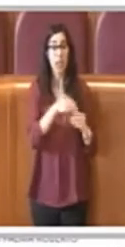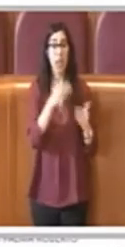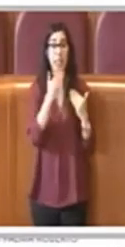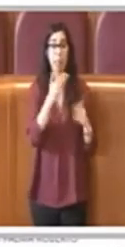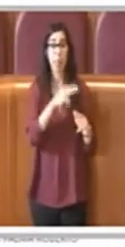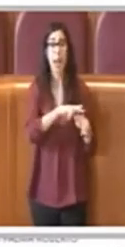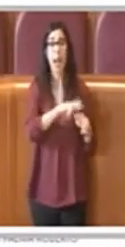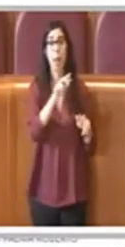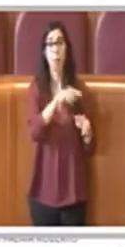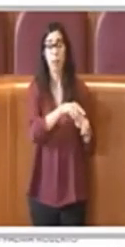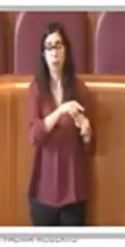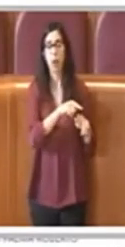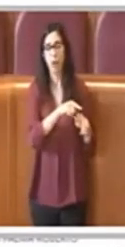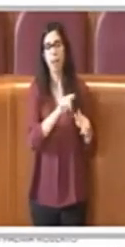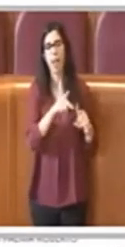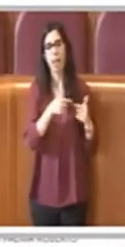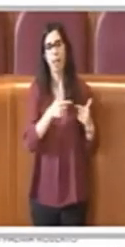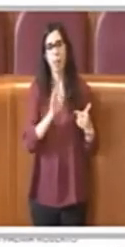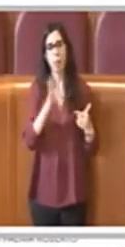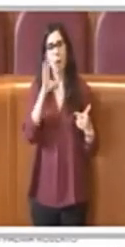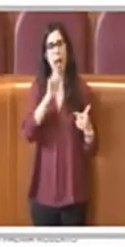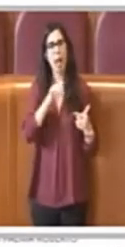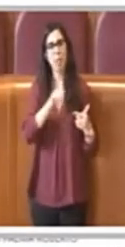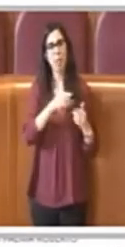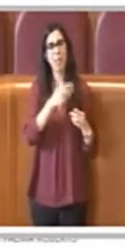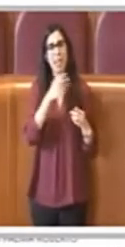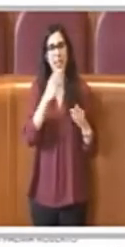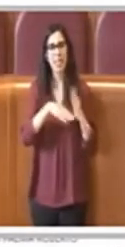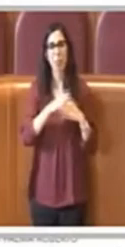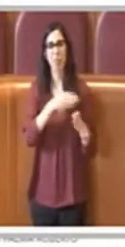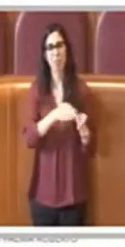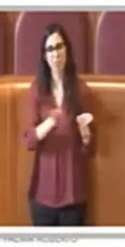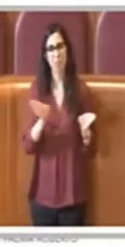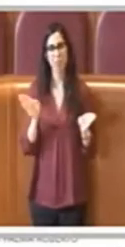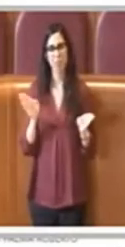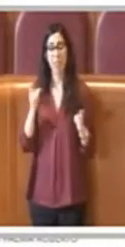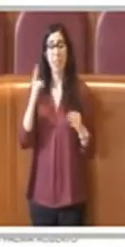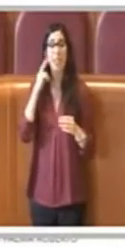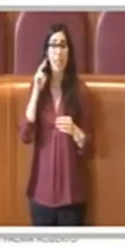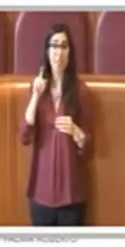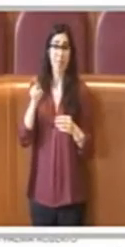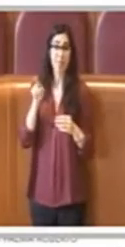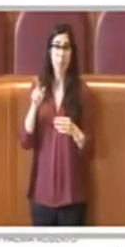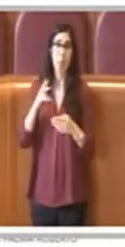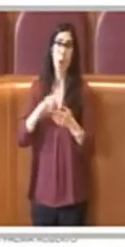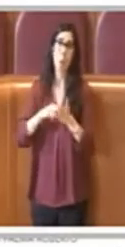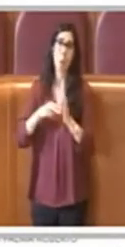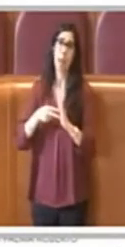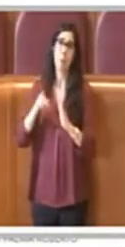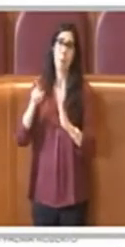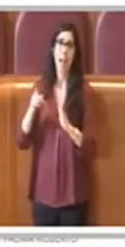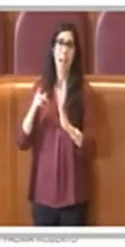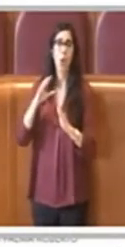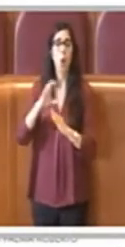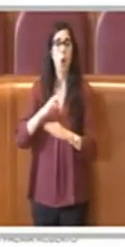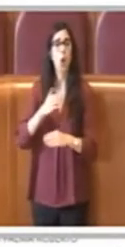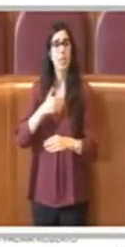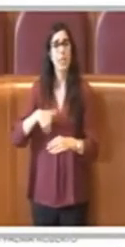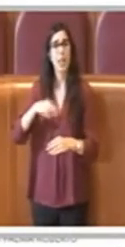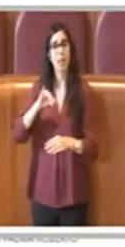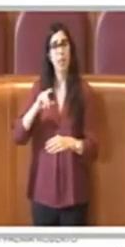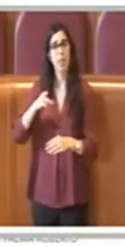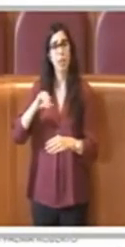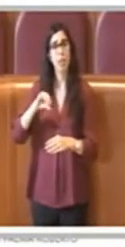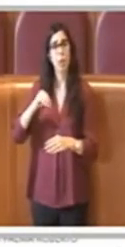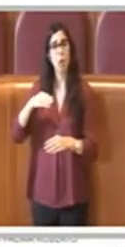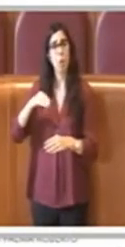questo imprinting. Ricordiamo che queste problematiche che il consigliere Filomeni sta mettendo sul tavolo di fatto non possono essere riferite